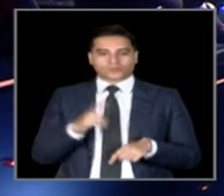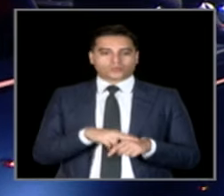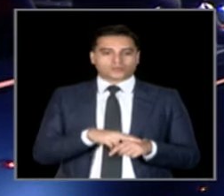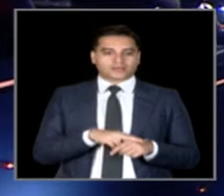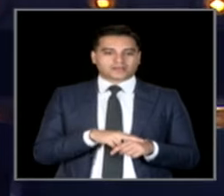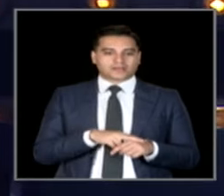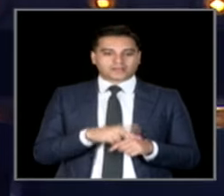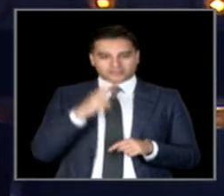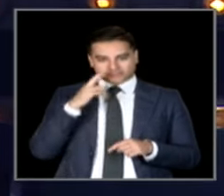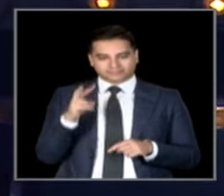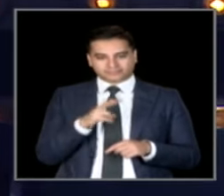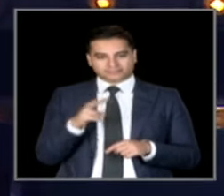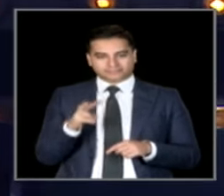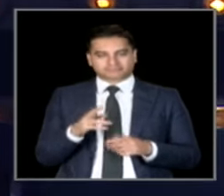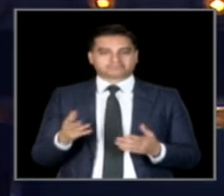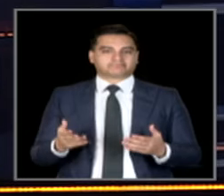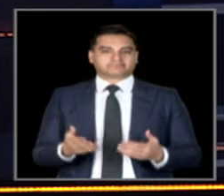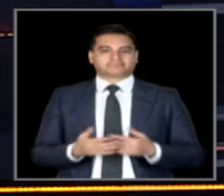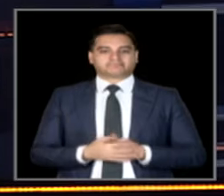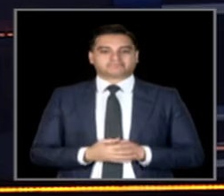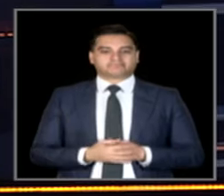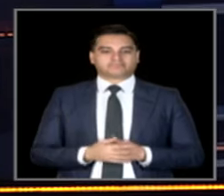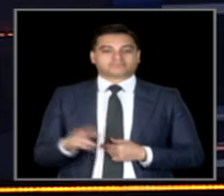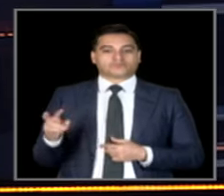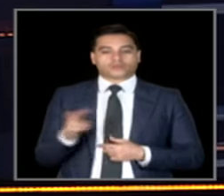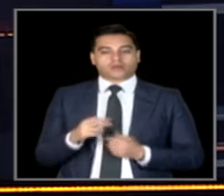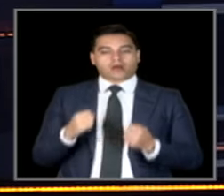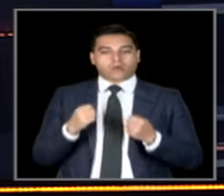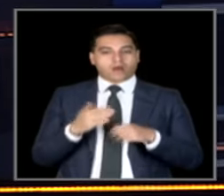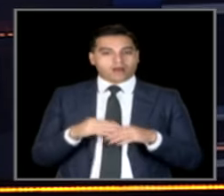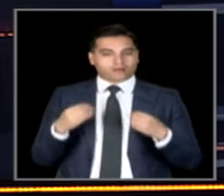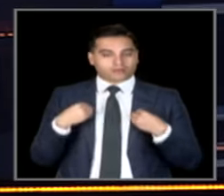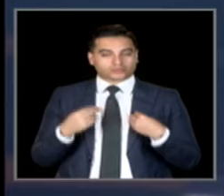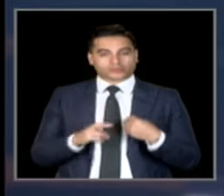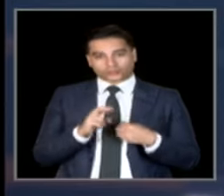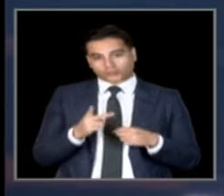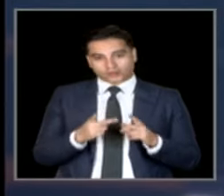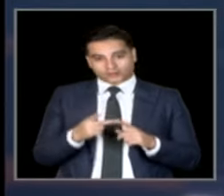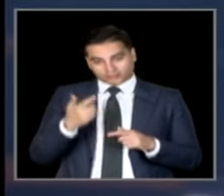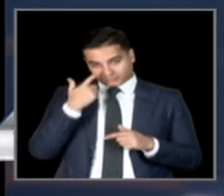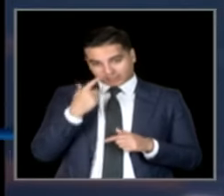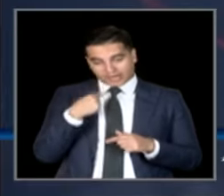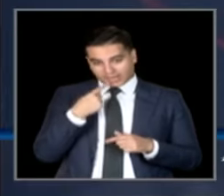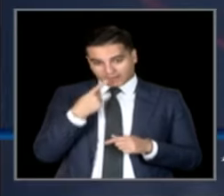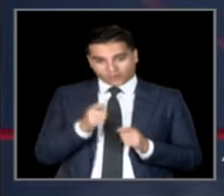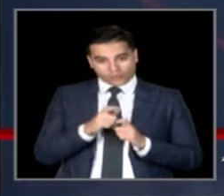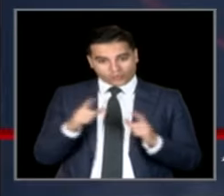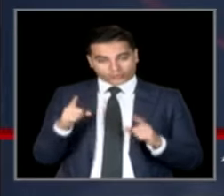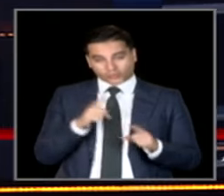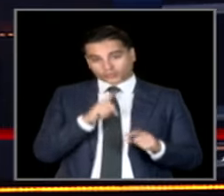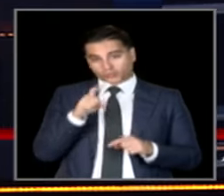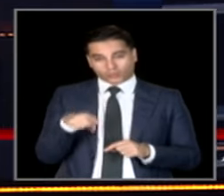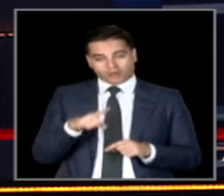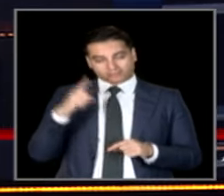ميدو وأحمد أيمن، أنتوا الاثنين أقوياء في الرياضة، والسؤال ده أنا بقول لكم من دلوقتي